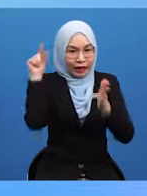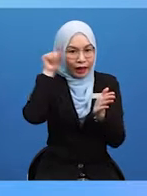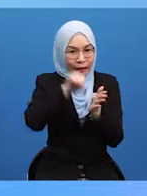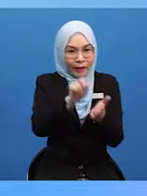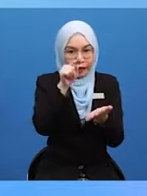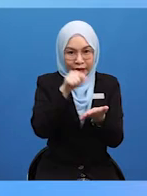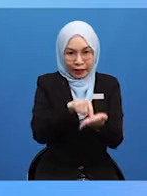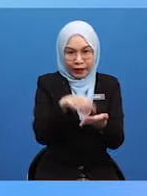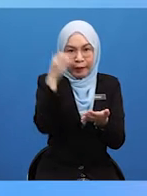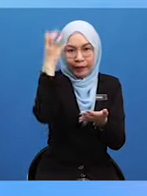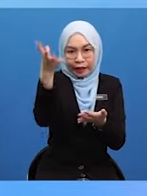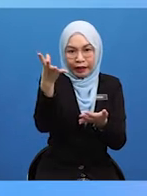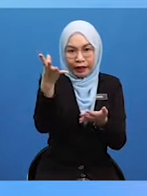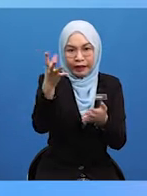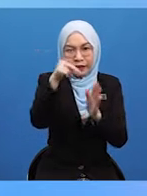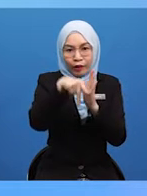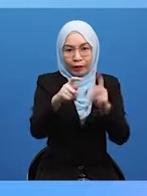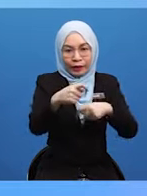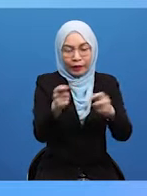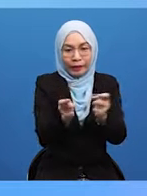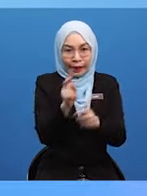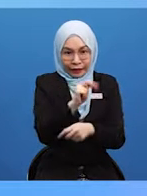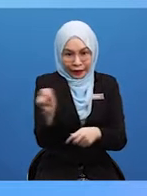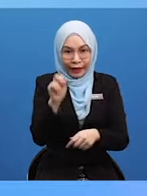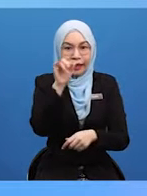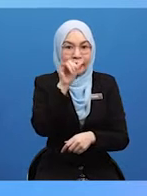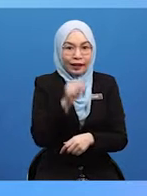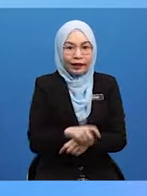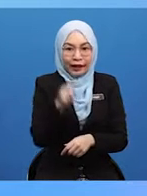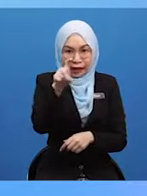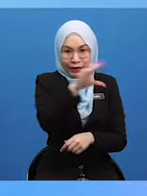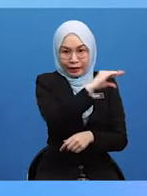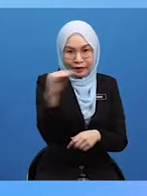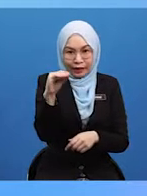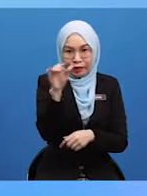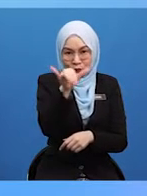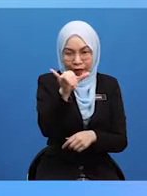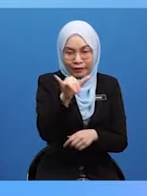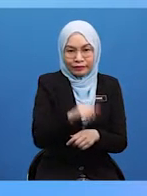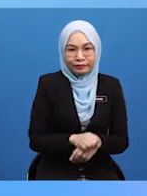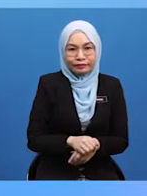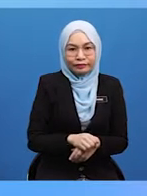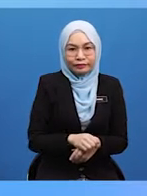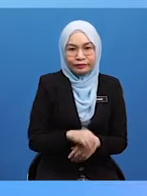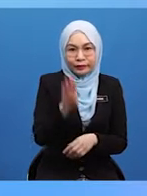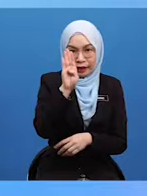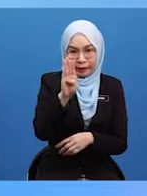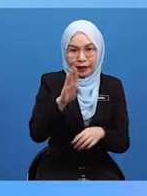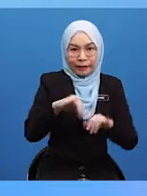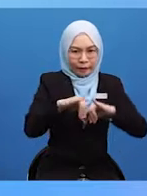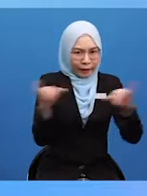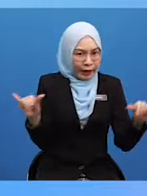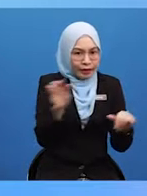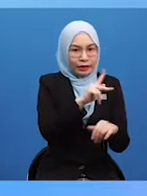bawah, nyatakan pertempatan X dan Y. B. Bandingkan pertempatan